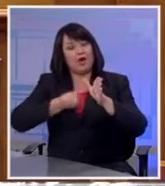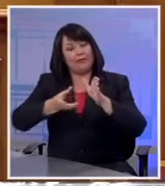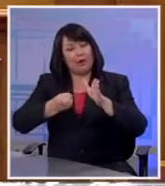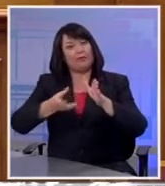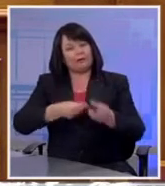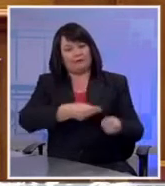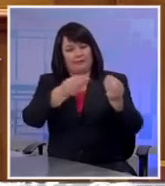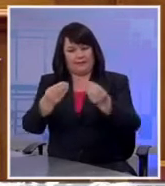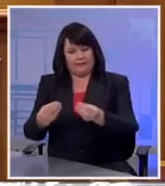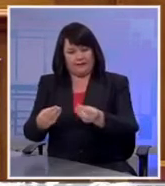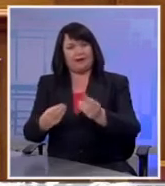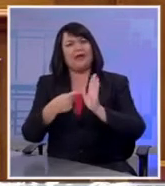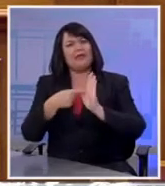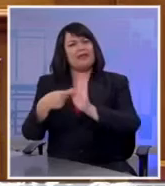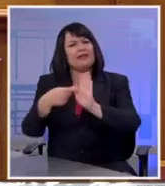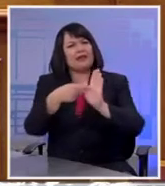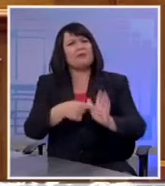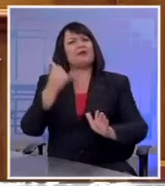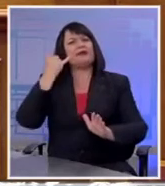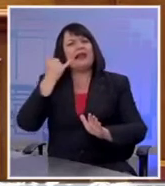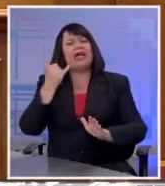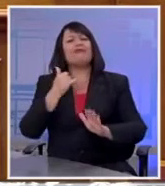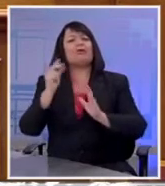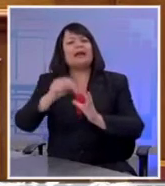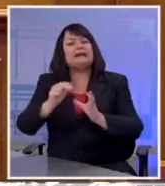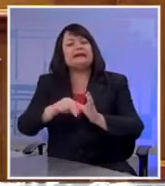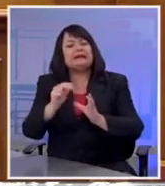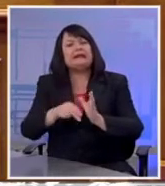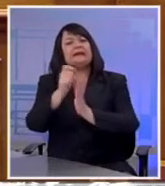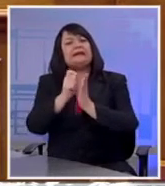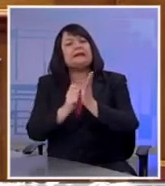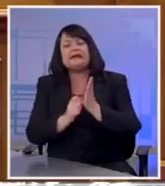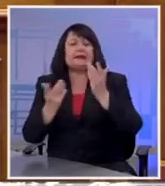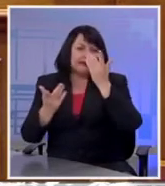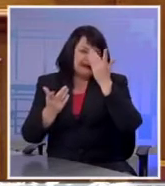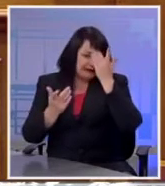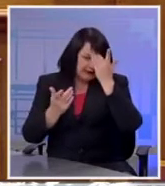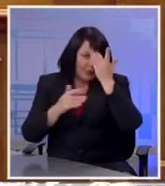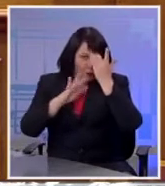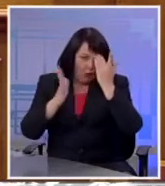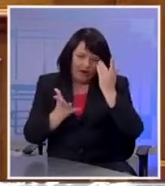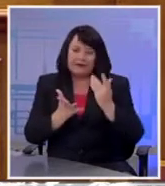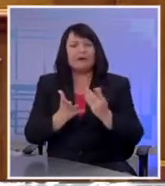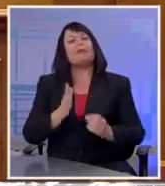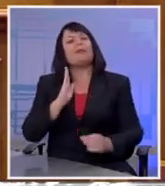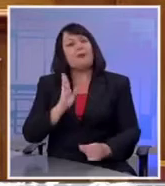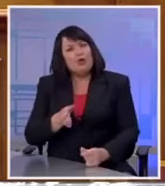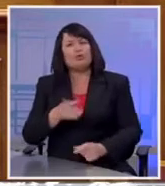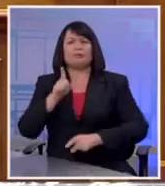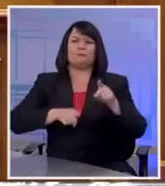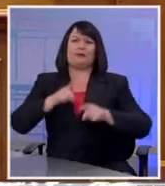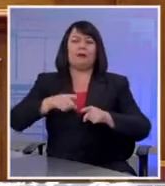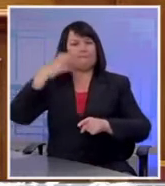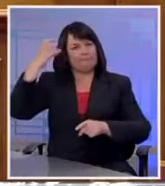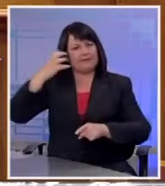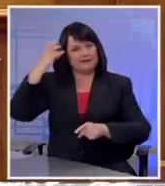μετρήσεις, θα δίνεις τα δείγματα, τα τηλέφωνα ή την κάλπη, τα ψηφοδέλτια που έλαβες, και θα μπορούν κάποιοι